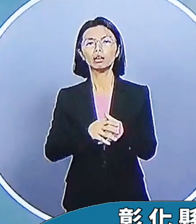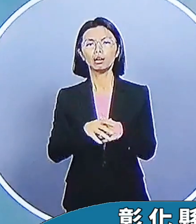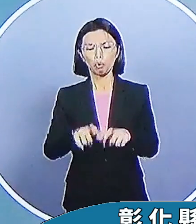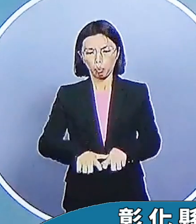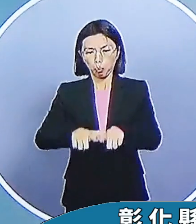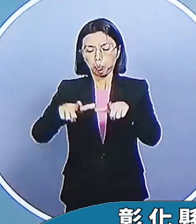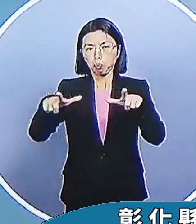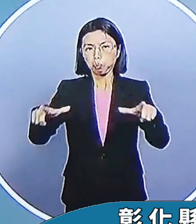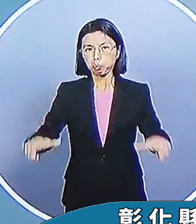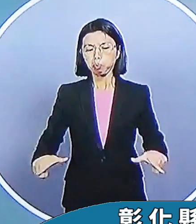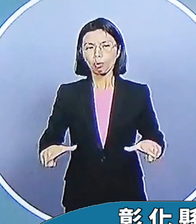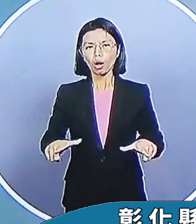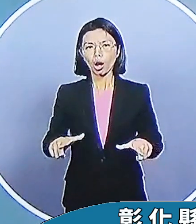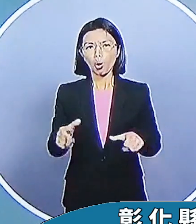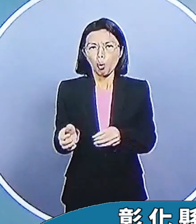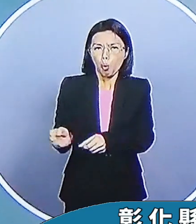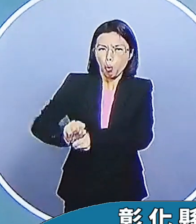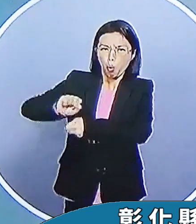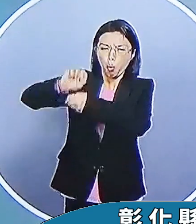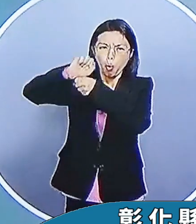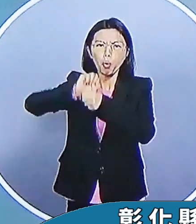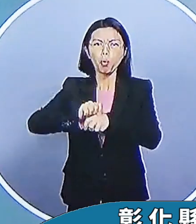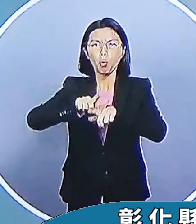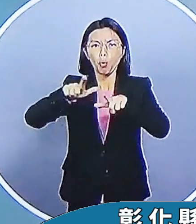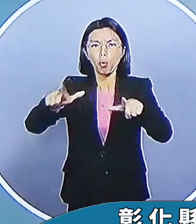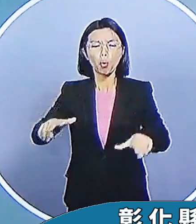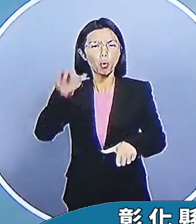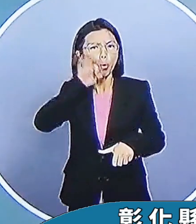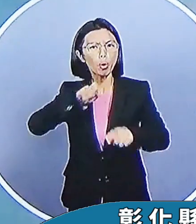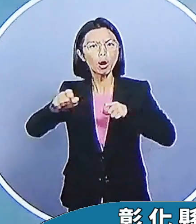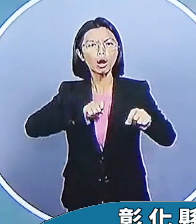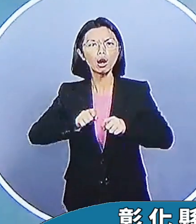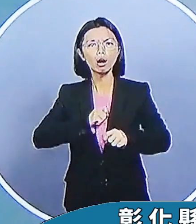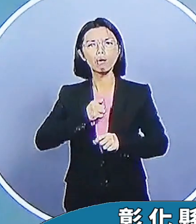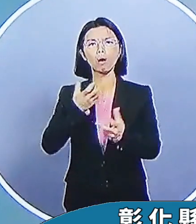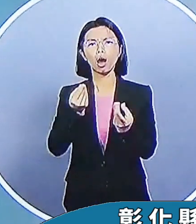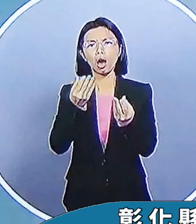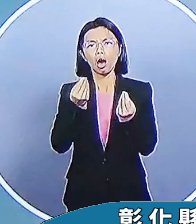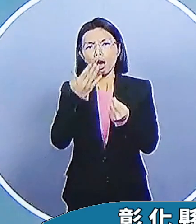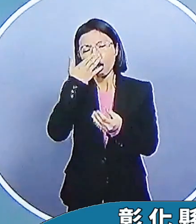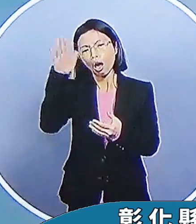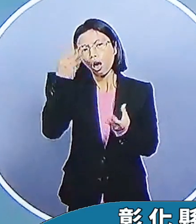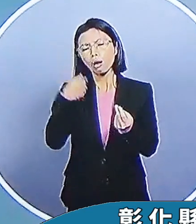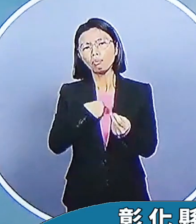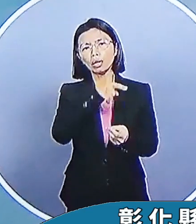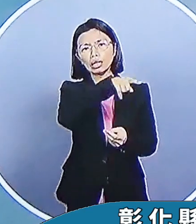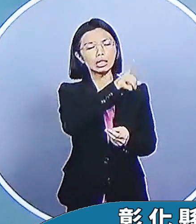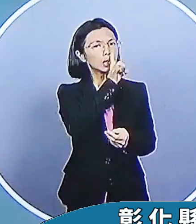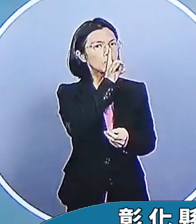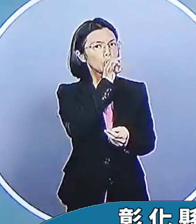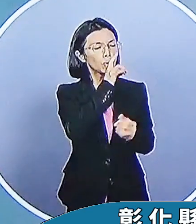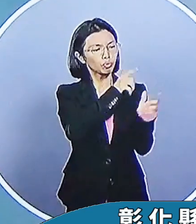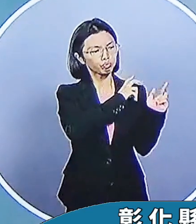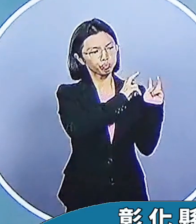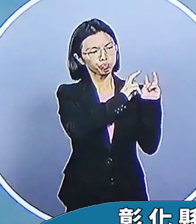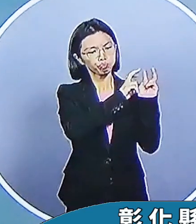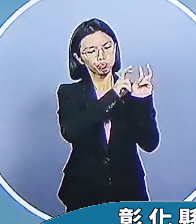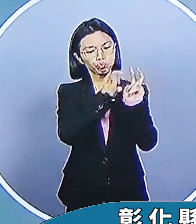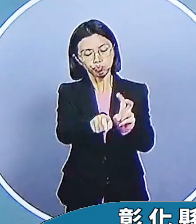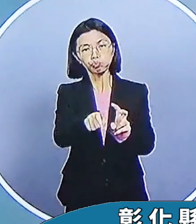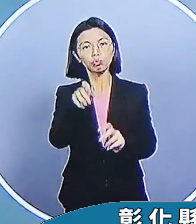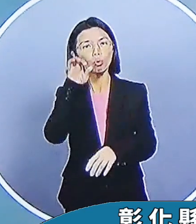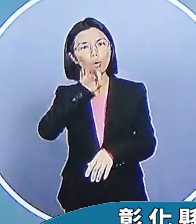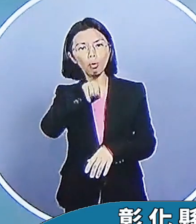大彰化的都市计划，一定拢无做，一定拢无完成。一条捷运为台中要过来彰